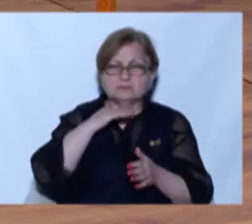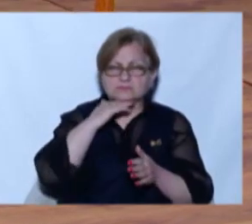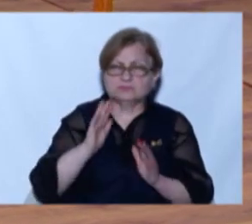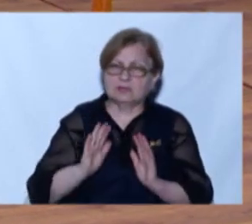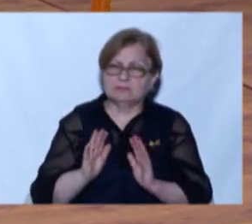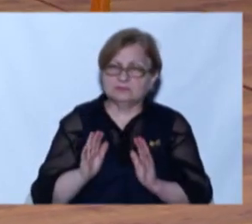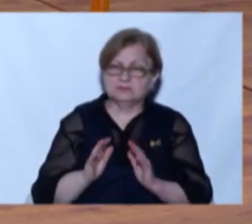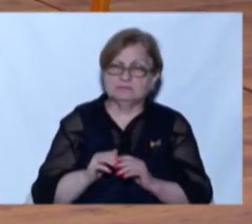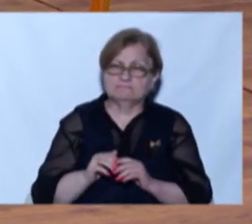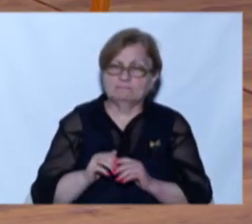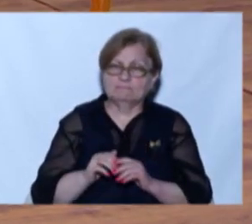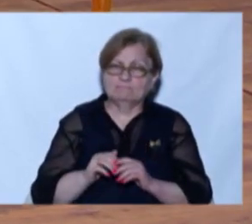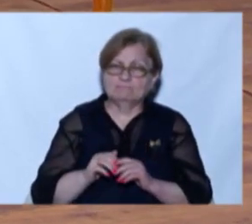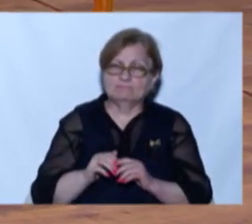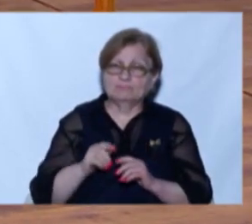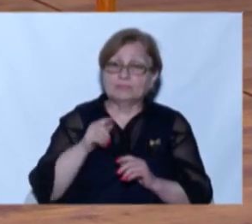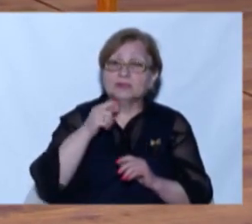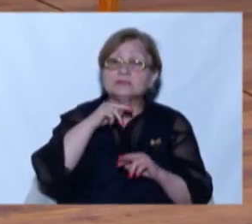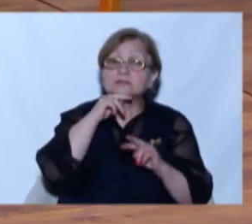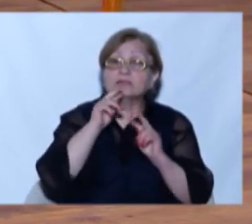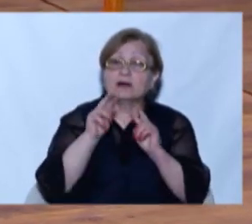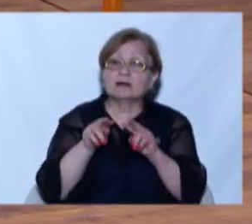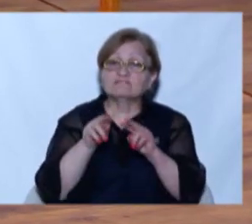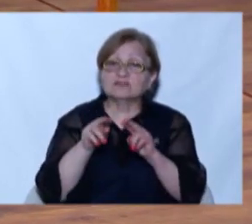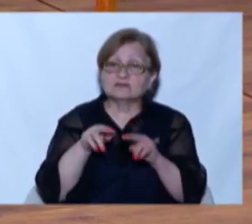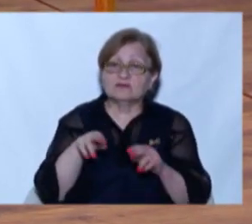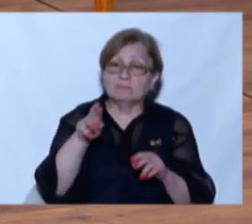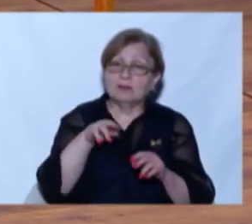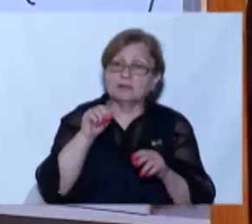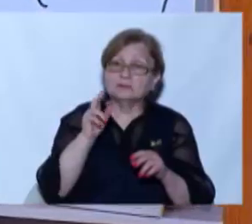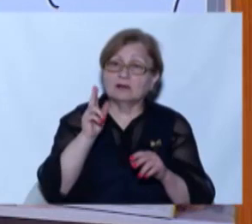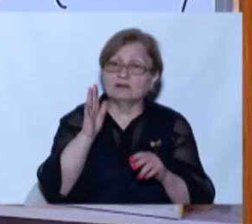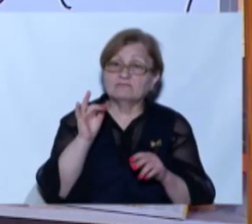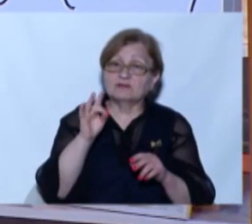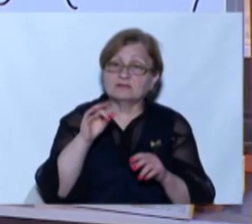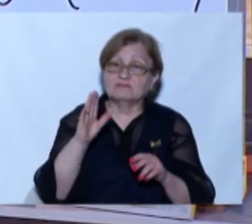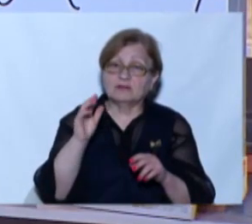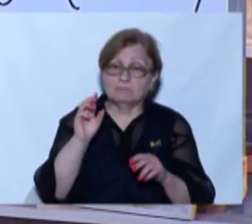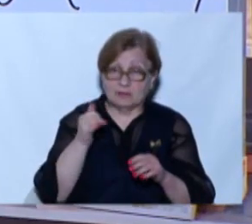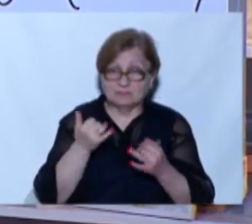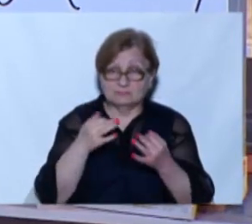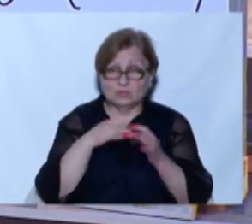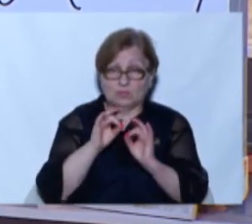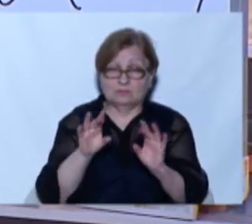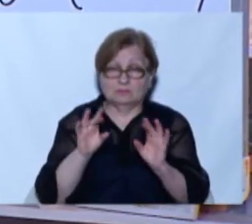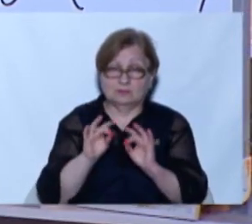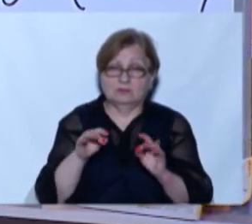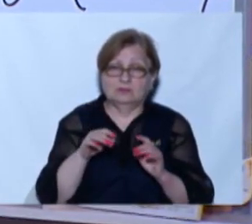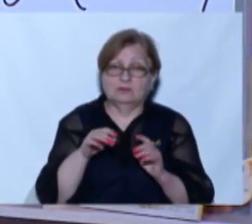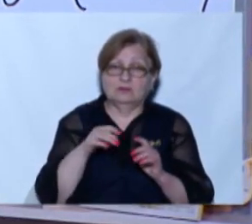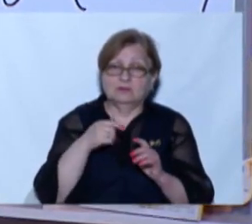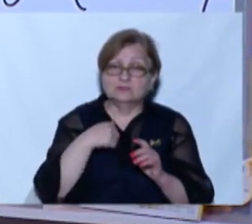საკმარისი. აი სწორედ დაკვირვება იმაზე, რაც ამ წუთში, რის შესახებაც ამ წუთში მე თქვენ გესაუბრეთ,